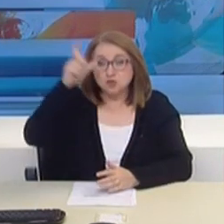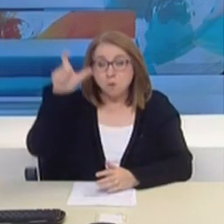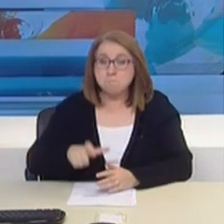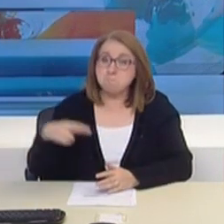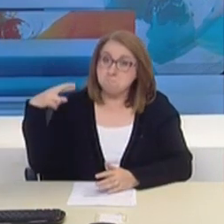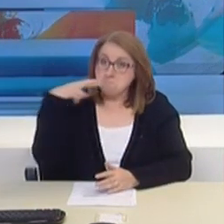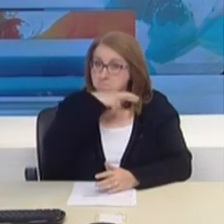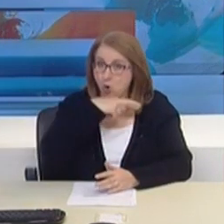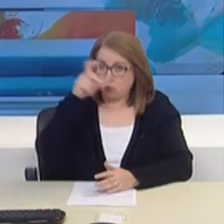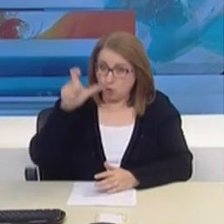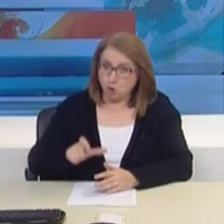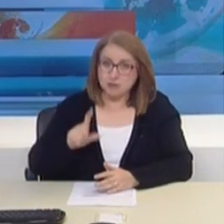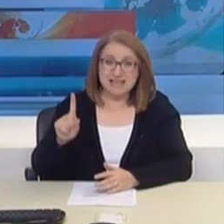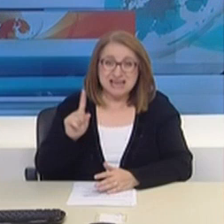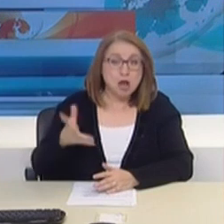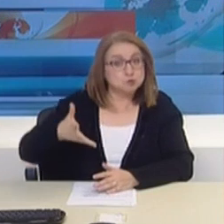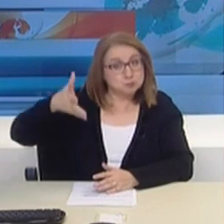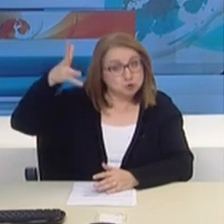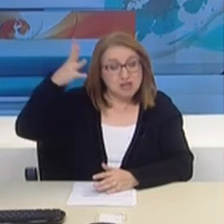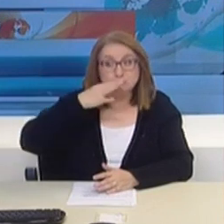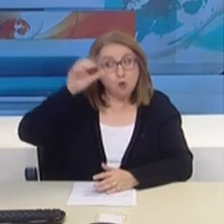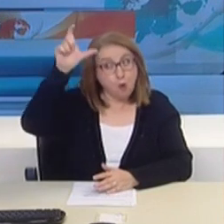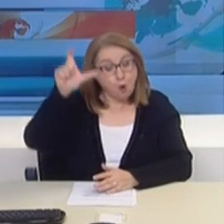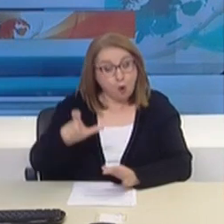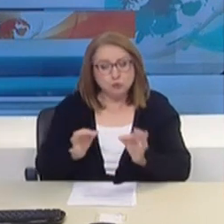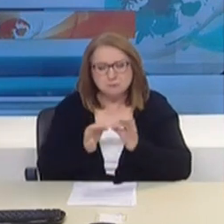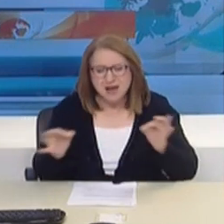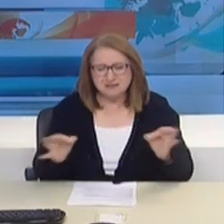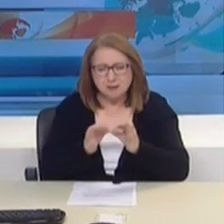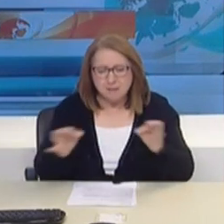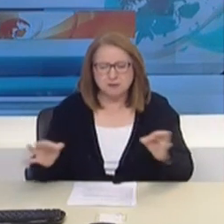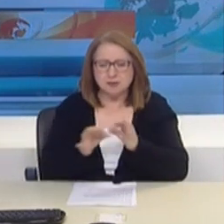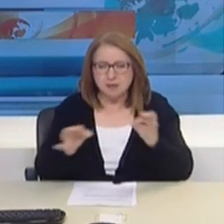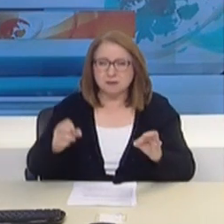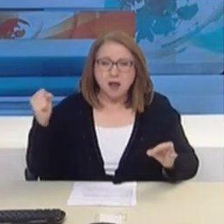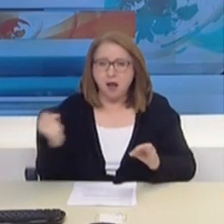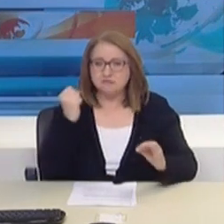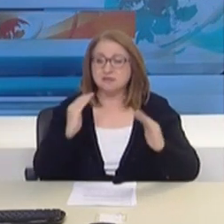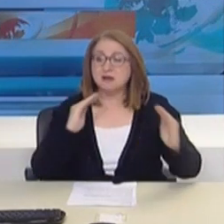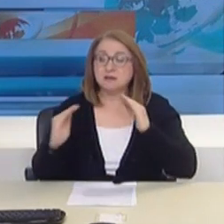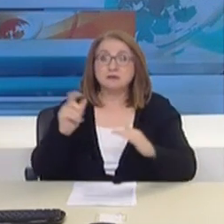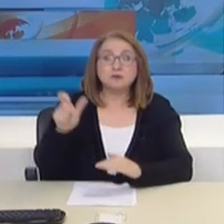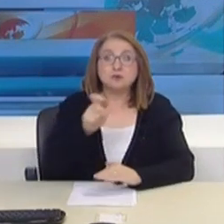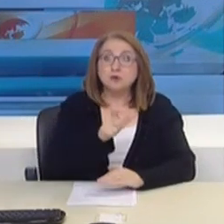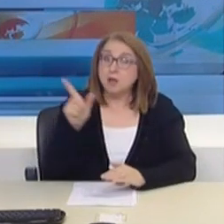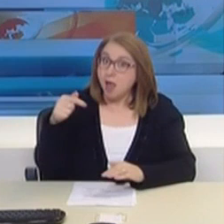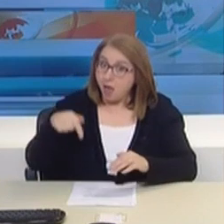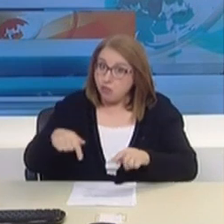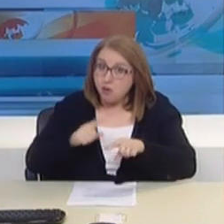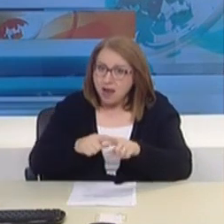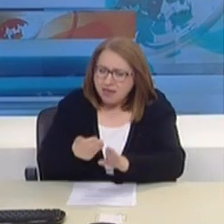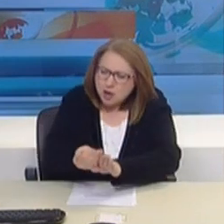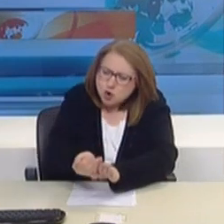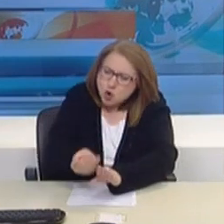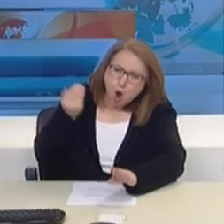ίδιος και λαμβάνει όλα τα απαραίτητα μέτρα για την προστασία των πολιτών και μάλιστα πολύ νωρίτερα από